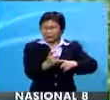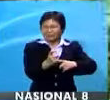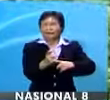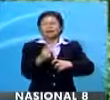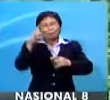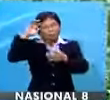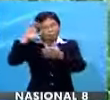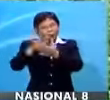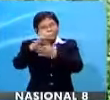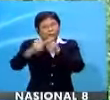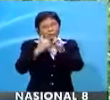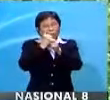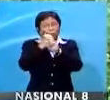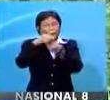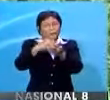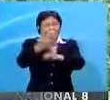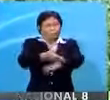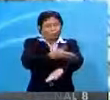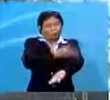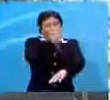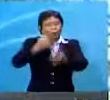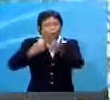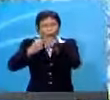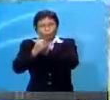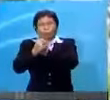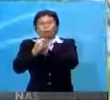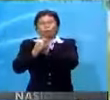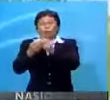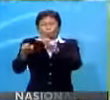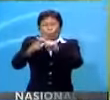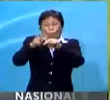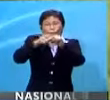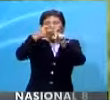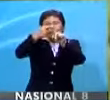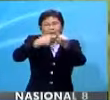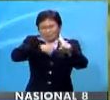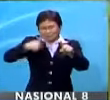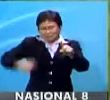pulih tahun ini disokong permintaan yang kembali meningkat dari China